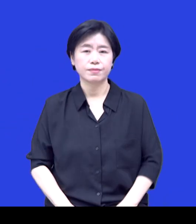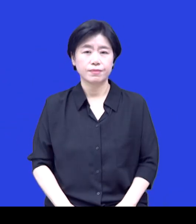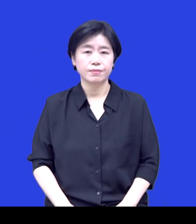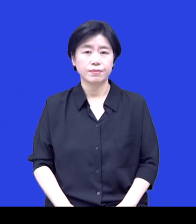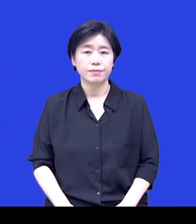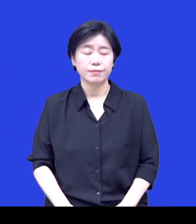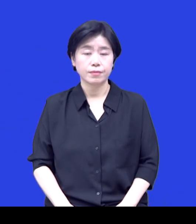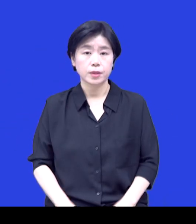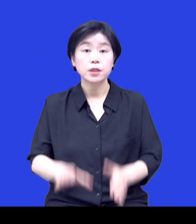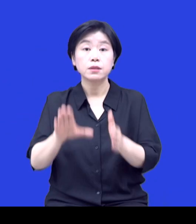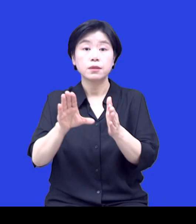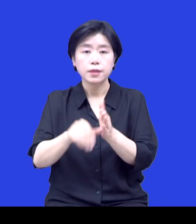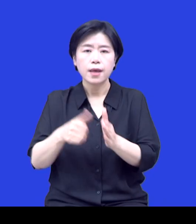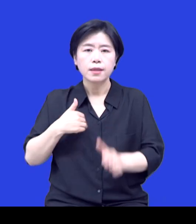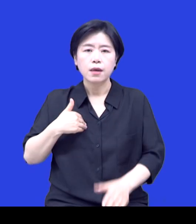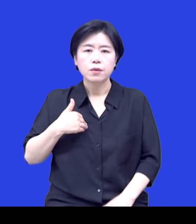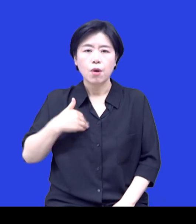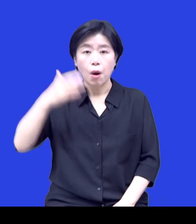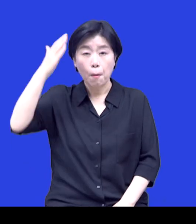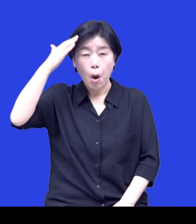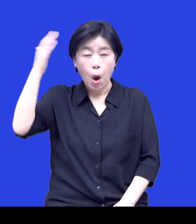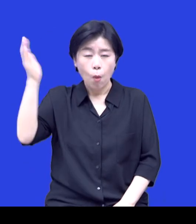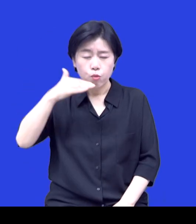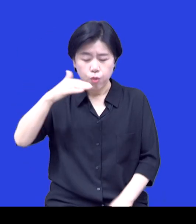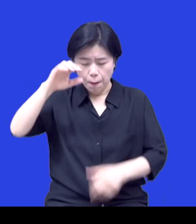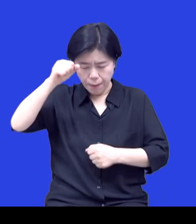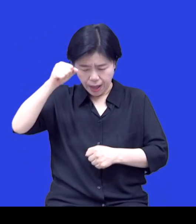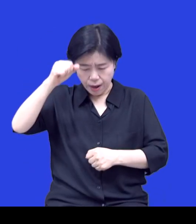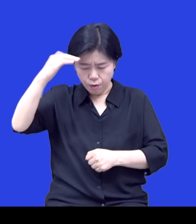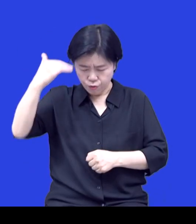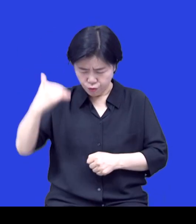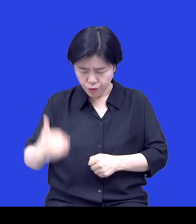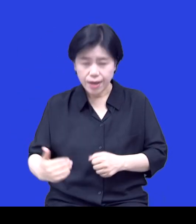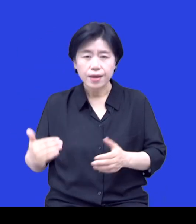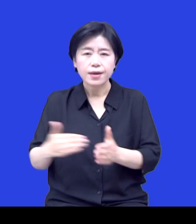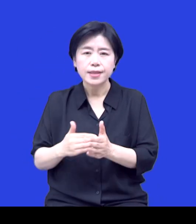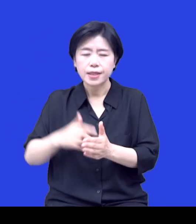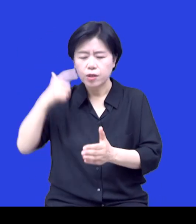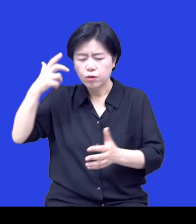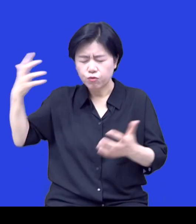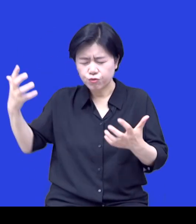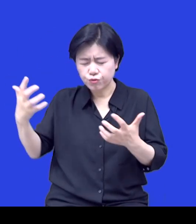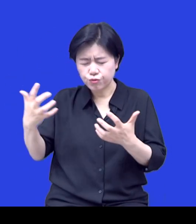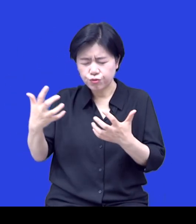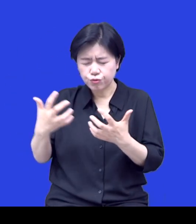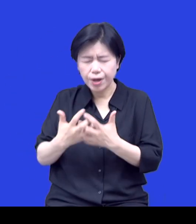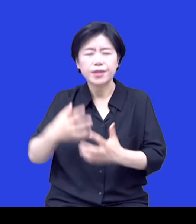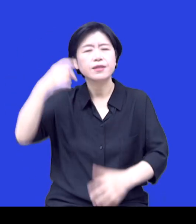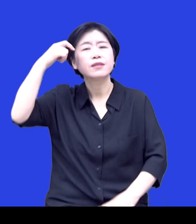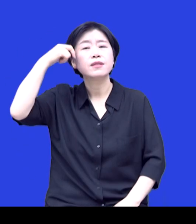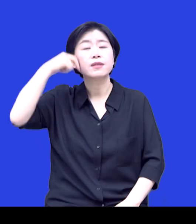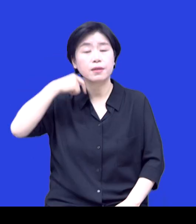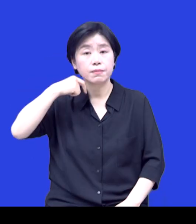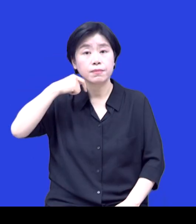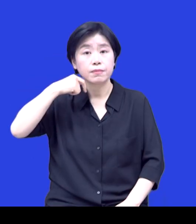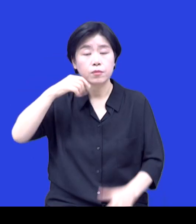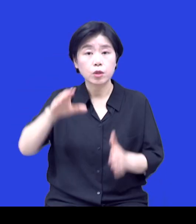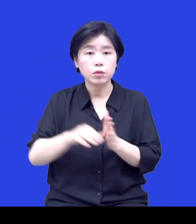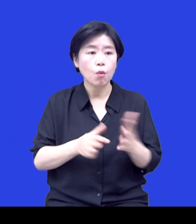아, 머리끝부터 발끝까지. 근데 그날 예배가 얼마나 강렬했던지 끝나고 나니까 장로님들이